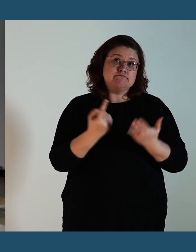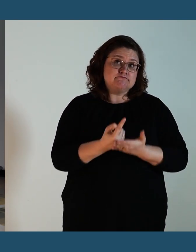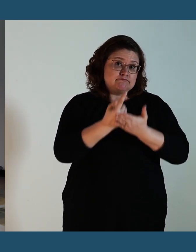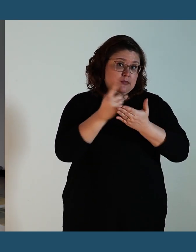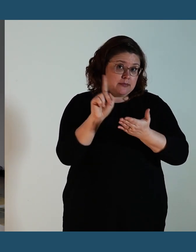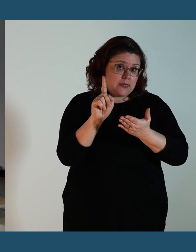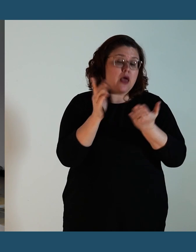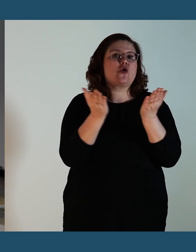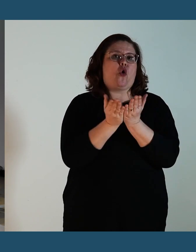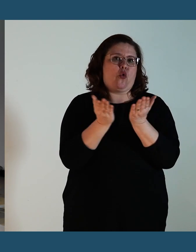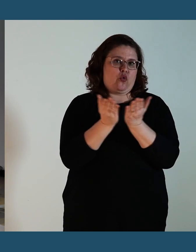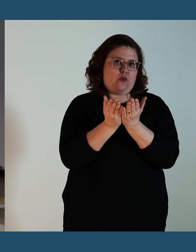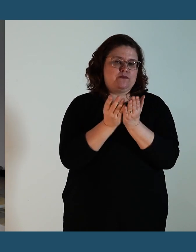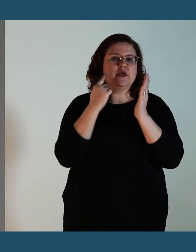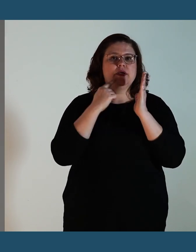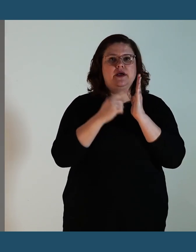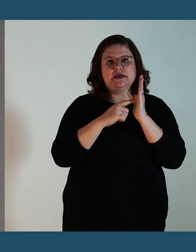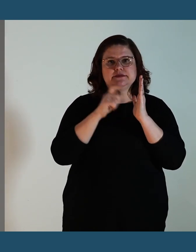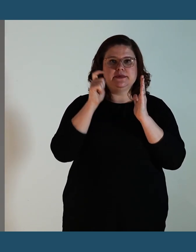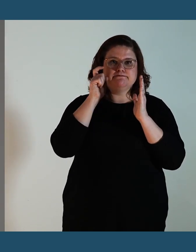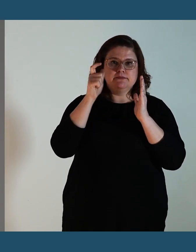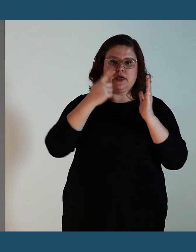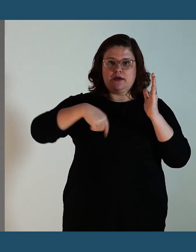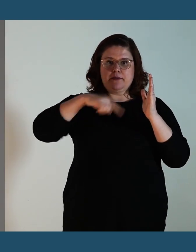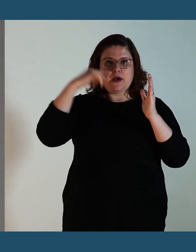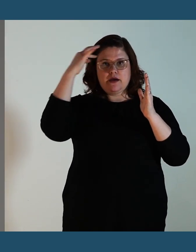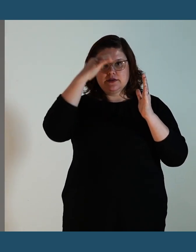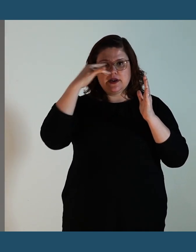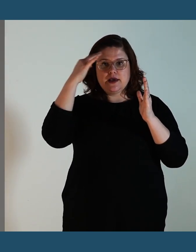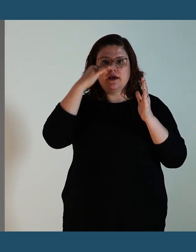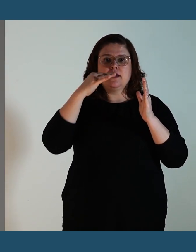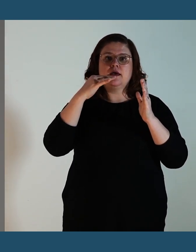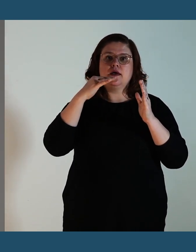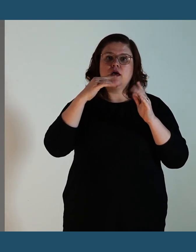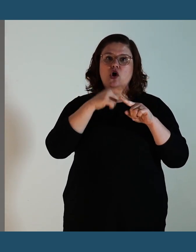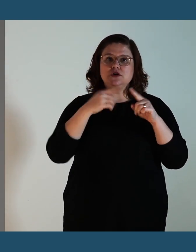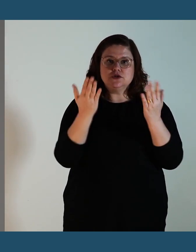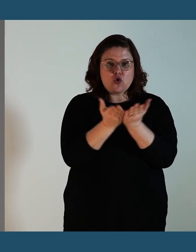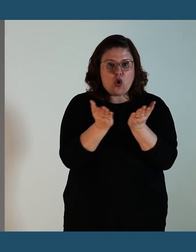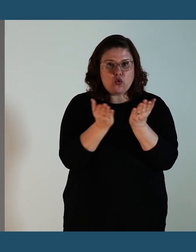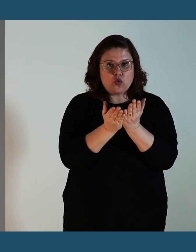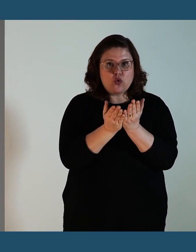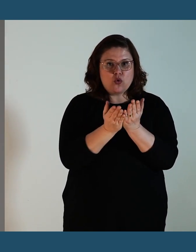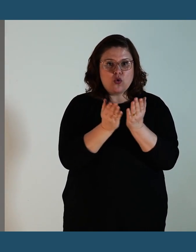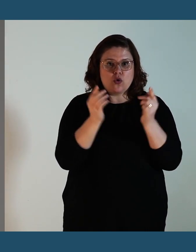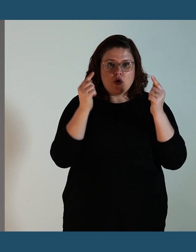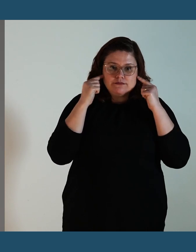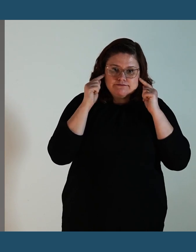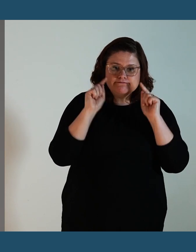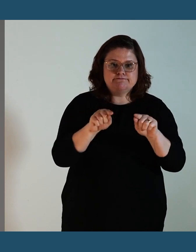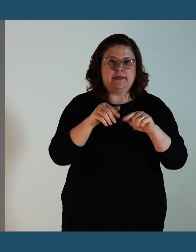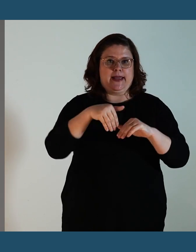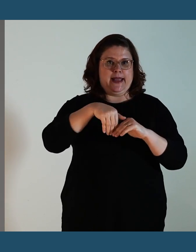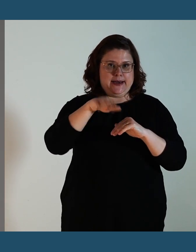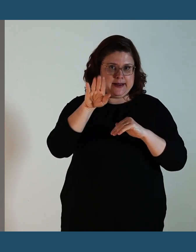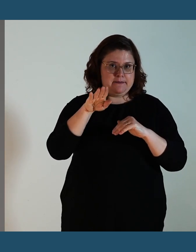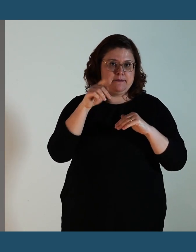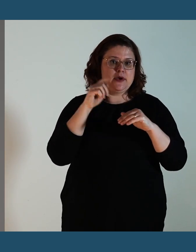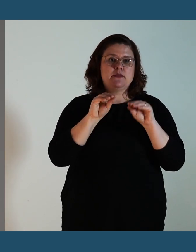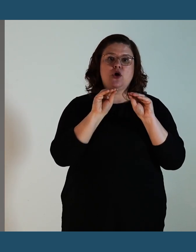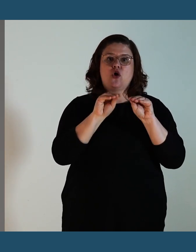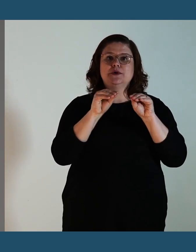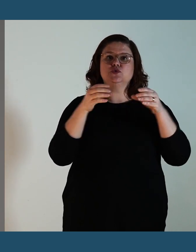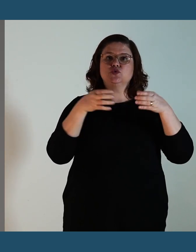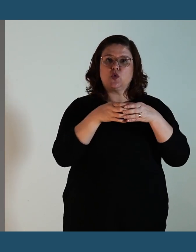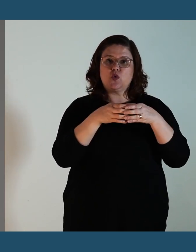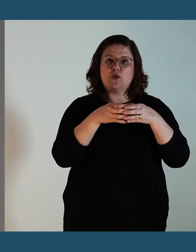Ja meillä esimerkiksi SDP:ssä nyt nähdään, että siellä pitäisi kuitenkin panostaa sinne kouluihin niin, että esimerkiksi opetusryhmien